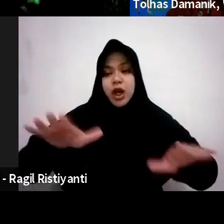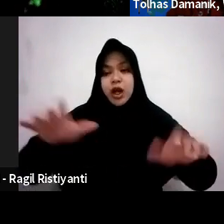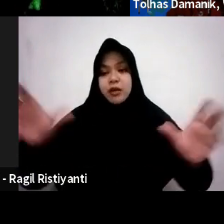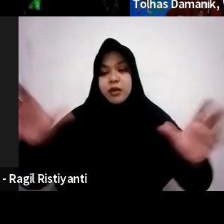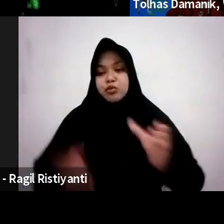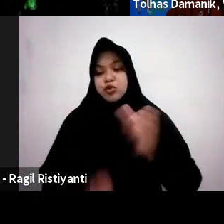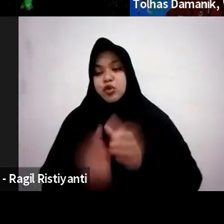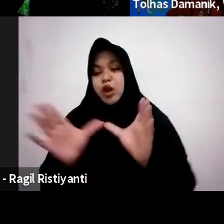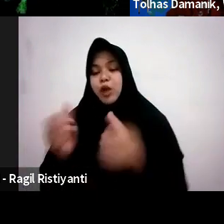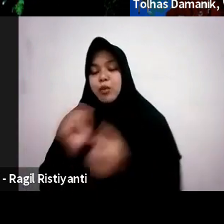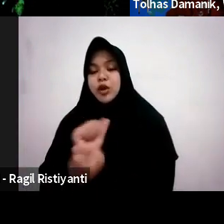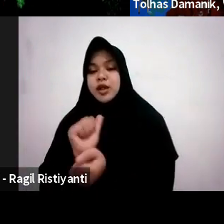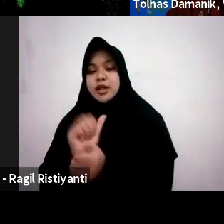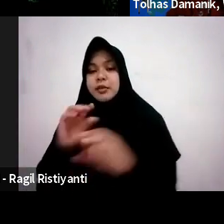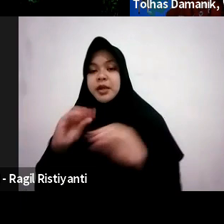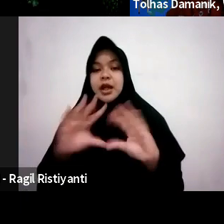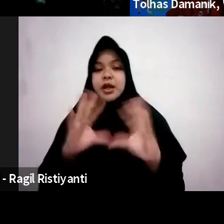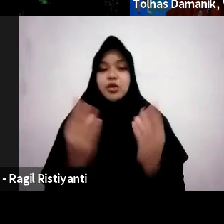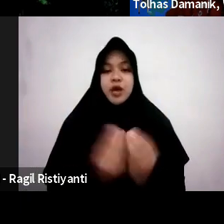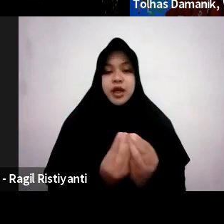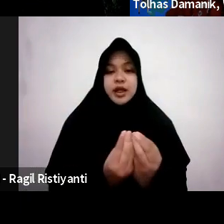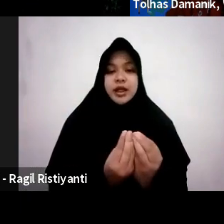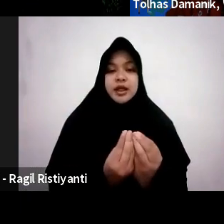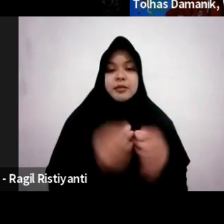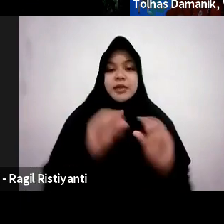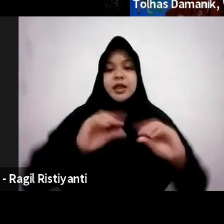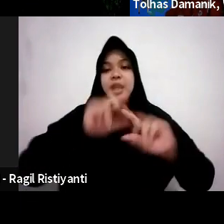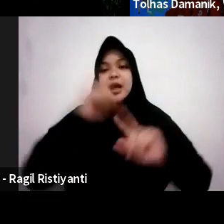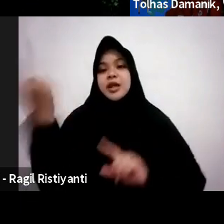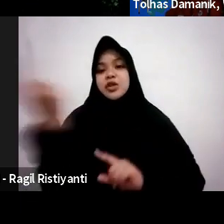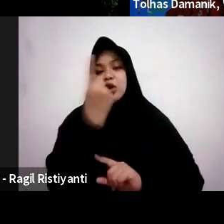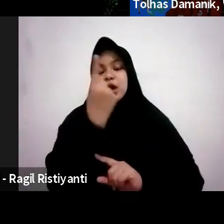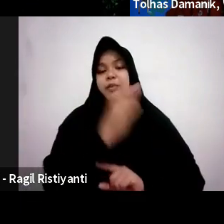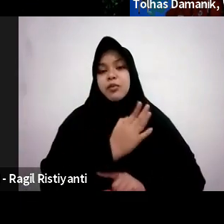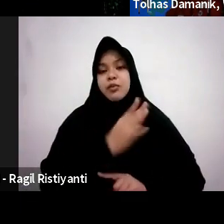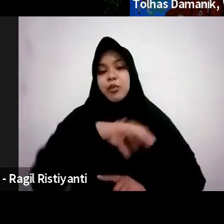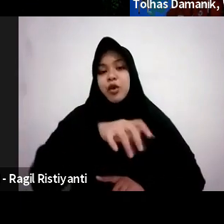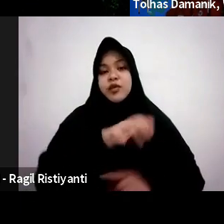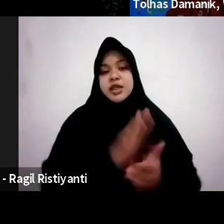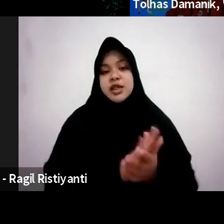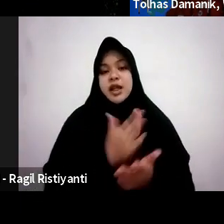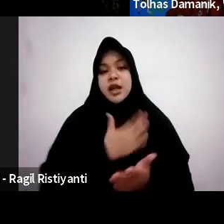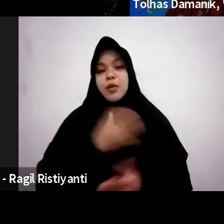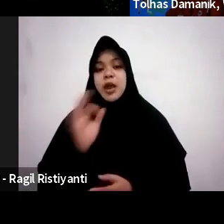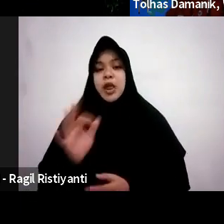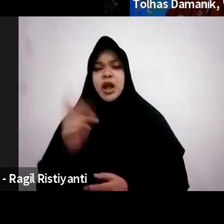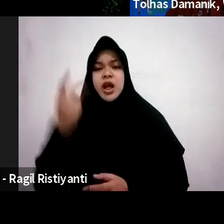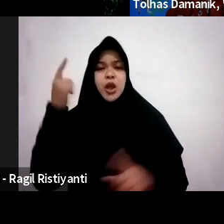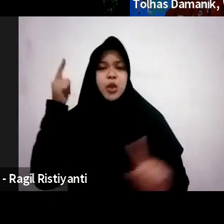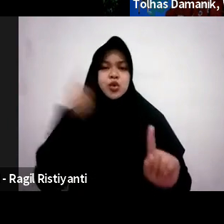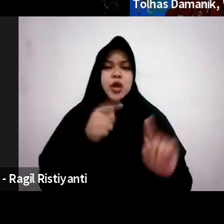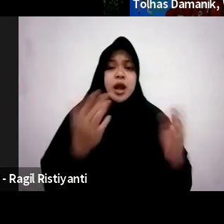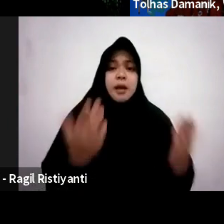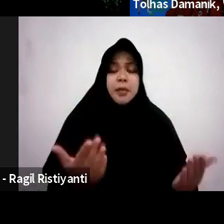inklusi di tingkat nasional provinsi dan kabupaten kota tujuannya semata-mata ingin mendorong agar pemerintah